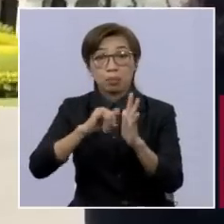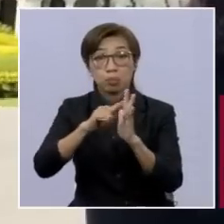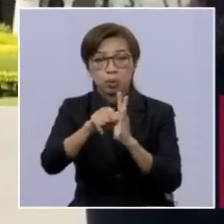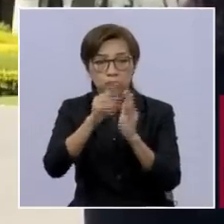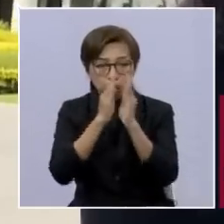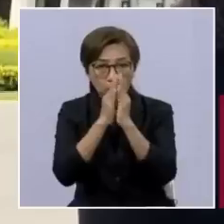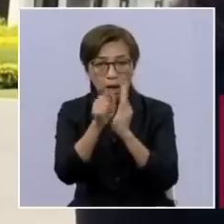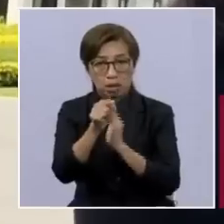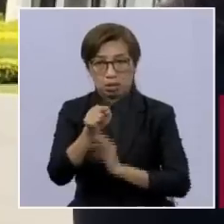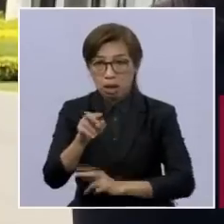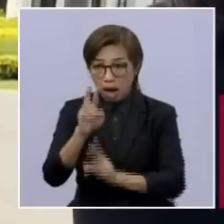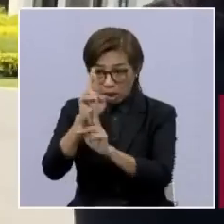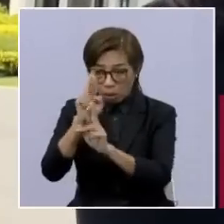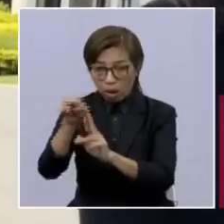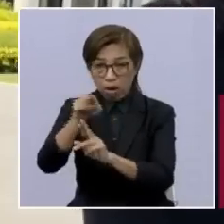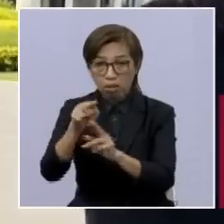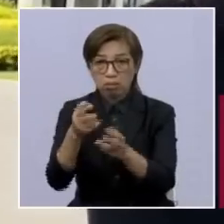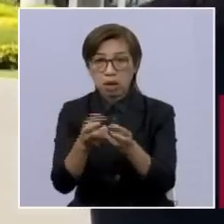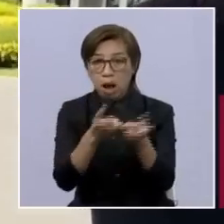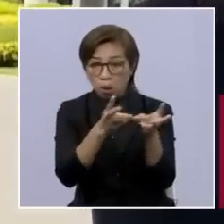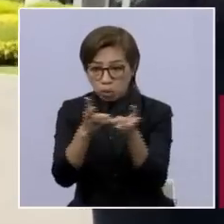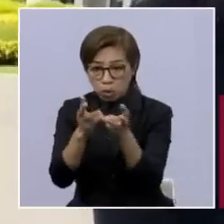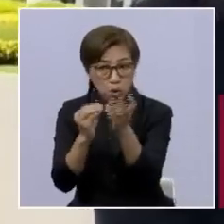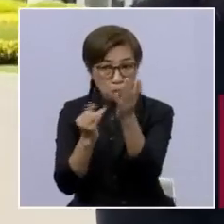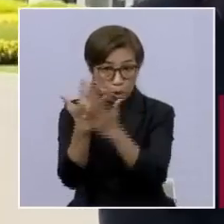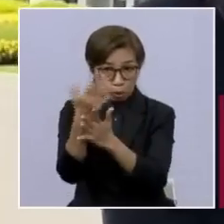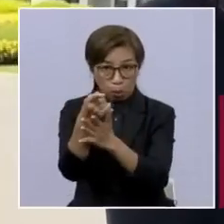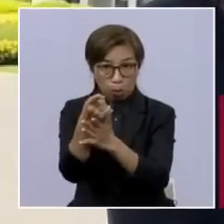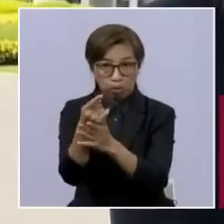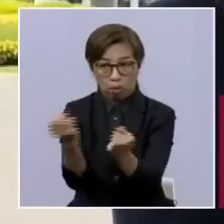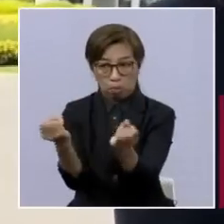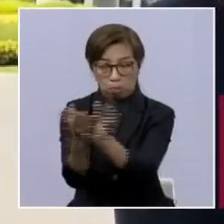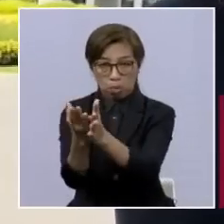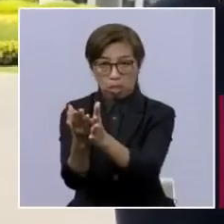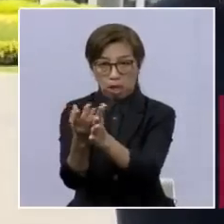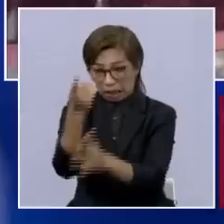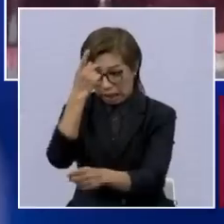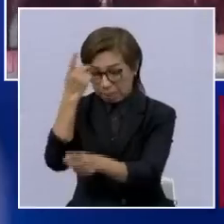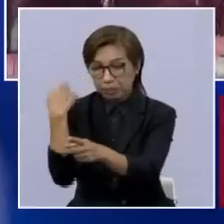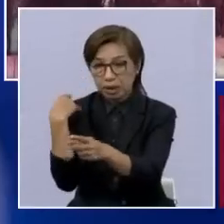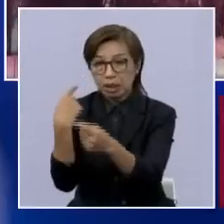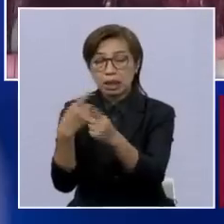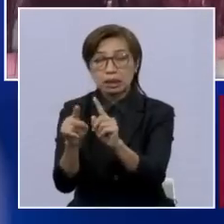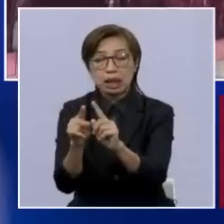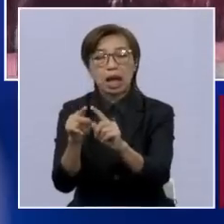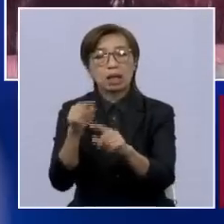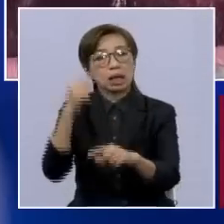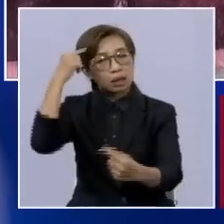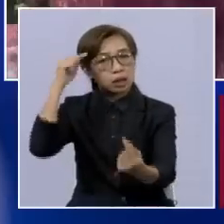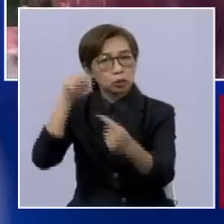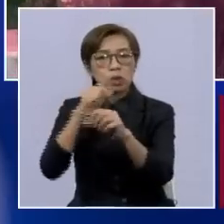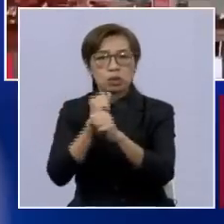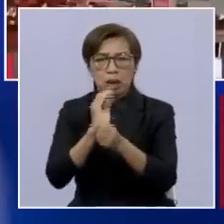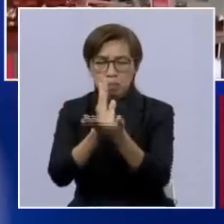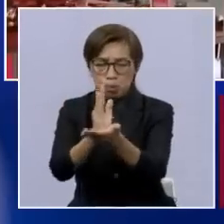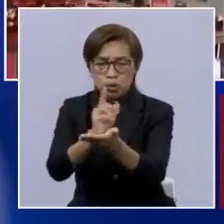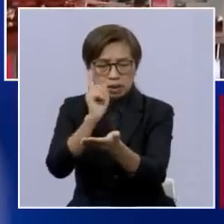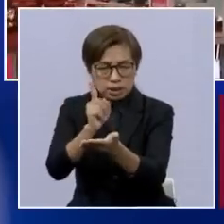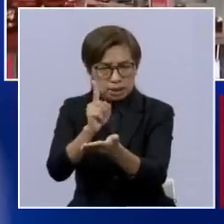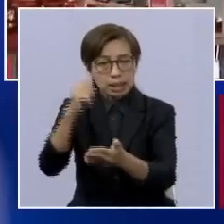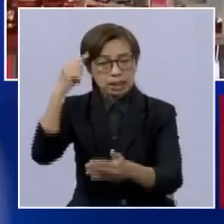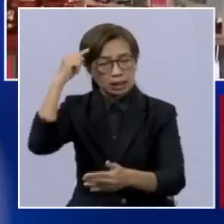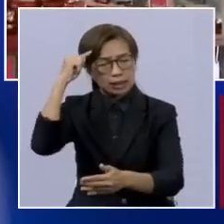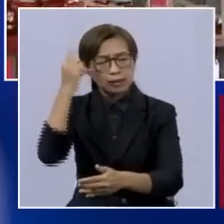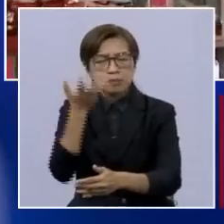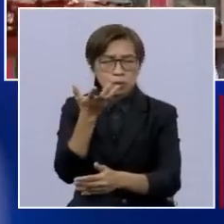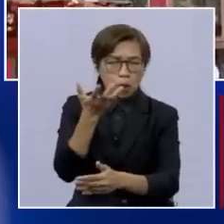จจะทำให้เกิดความวิบัติกับตัวท่านได้แต่ถ้าไปด้วยจิตศรัทธาต้องการทำบุญจริงๆก็อยากจะฝากทางผู้จัด